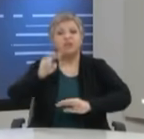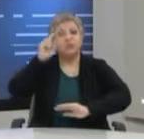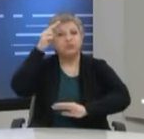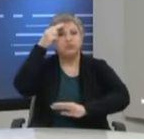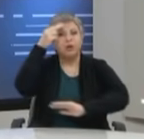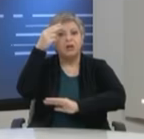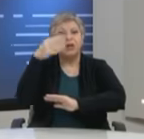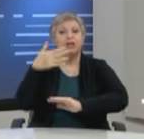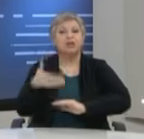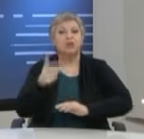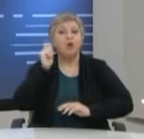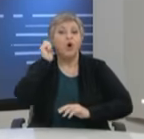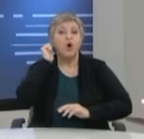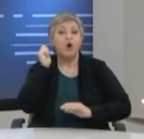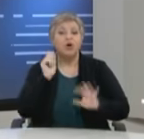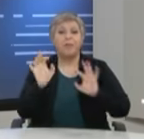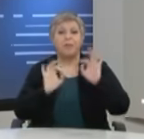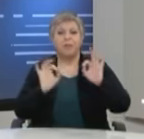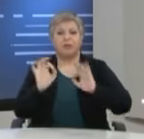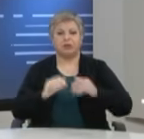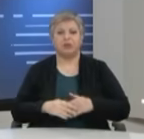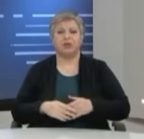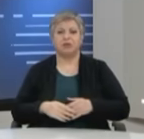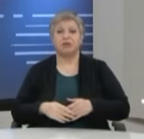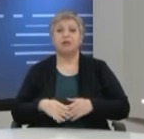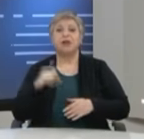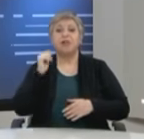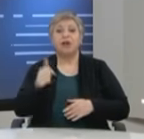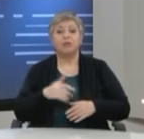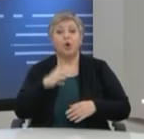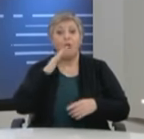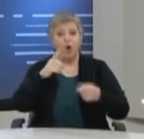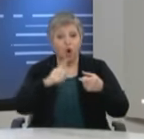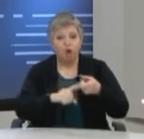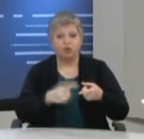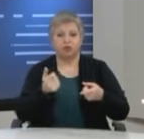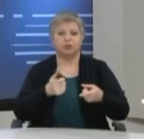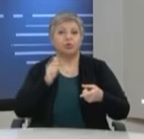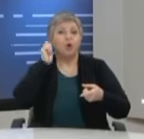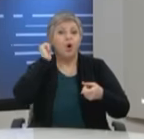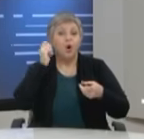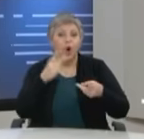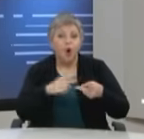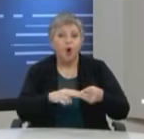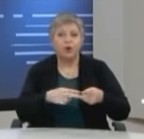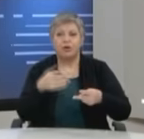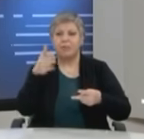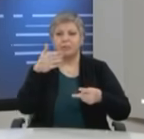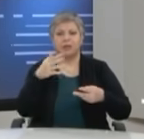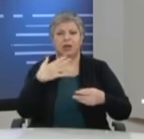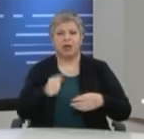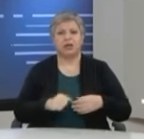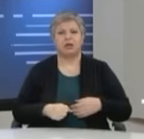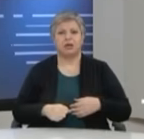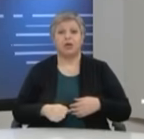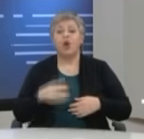Μακεδονίας. Και αυτό γίνεται με όχημα την εθνικότητα, την ταυτότητα και τη γλώσσα. Γιατί η κυβέρνησή σας τις δέχτηκε